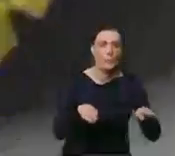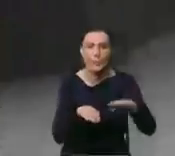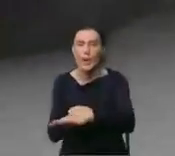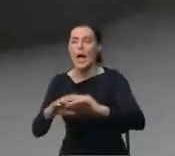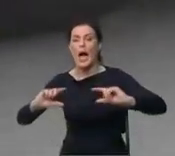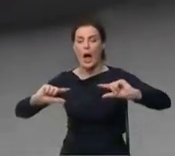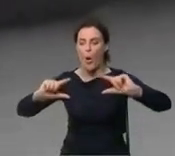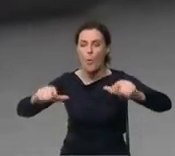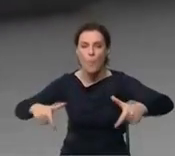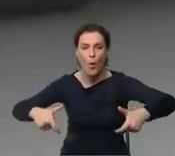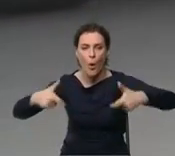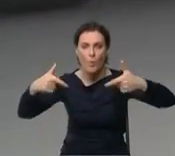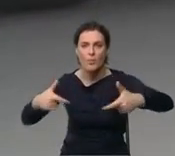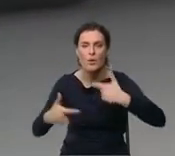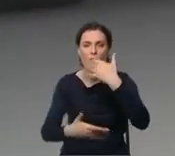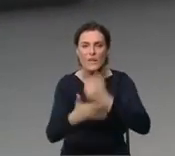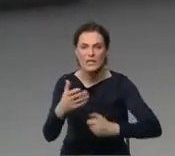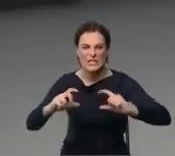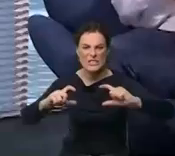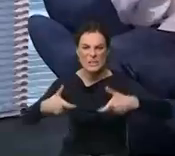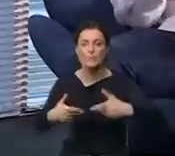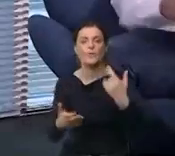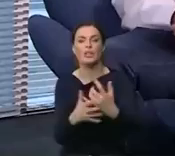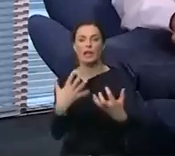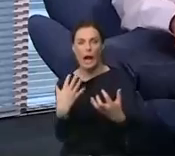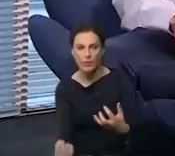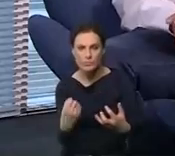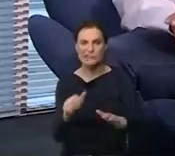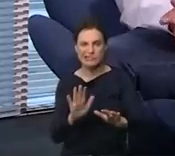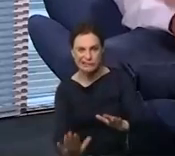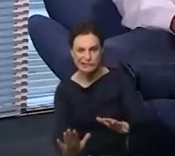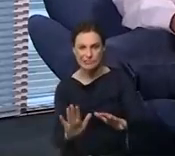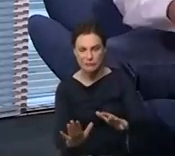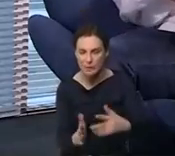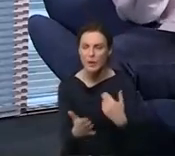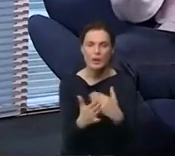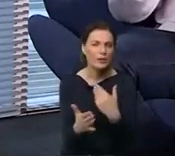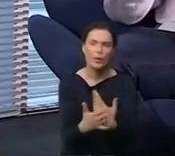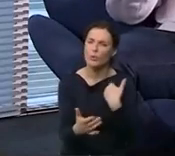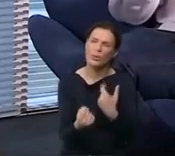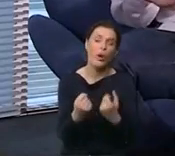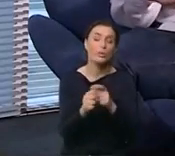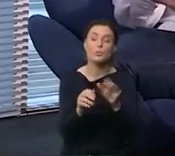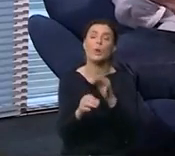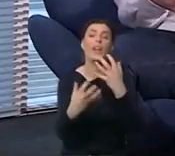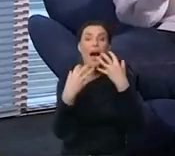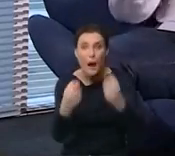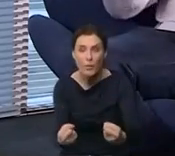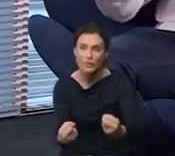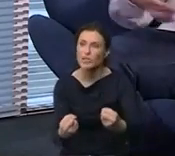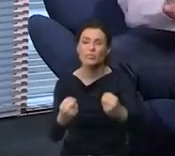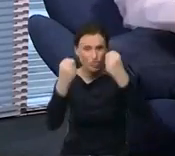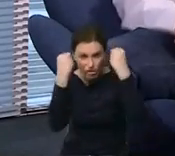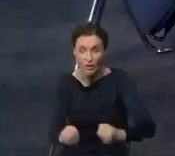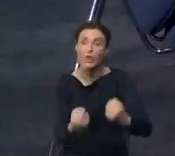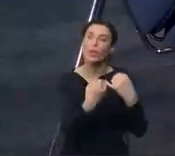opon, większe zużycie hamulców. Dlatego te wyprzedzania są dużo trudniejsze niż w normalnych autach, czy też w